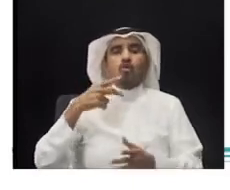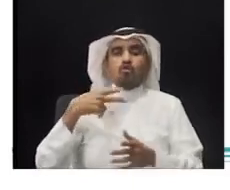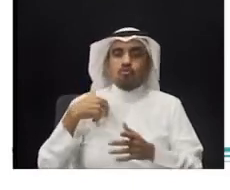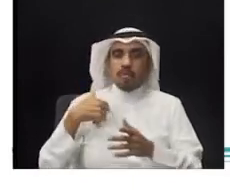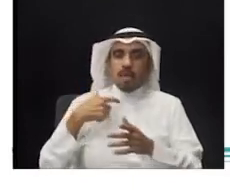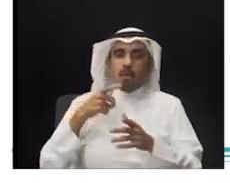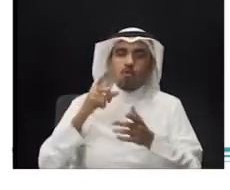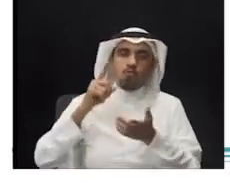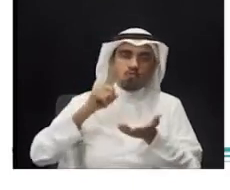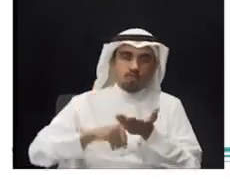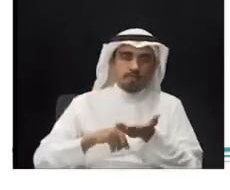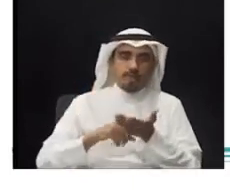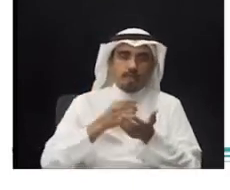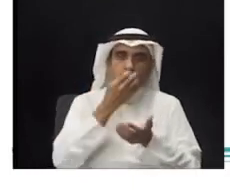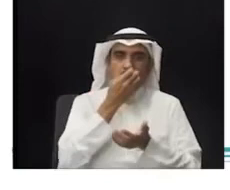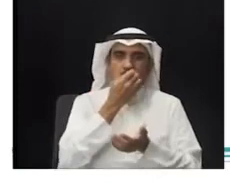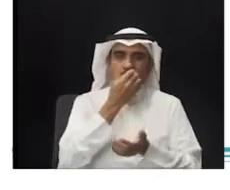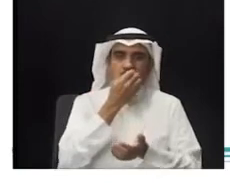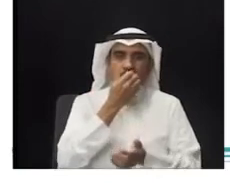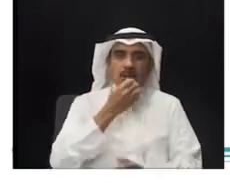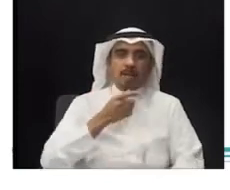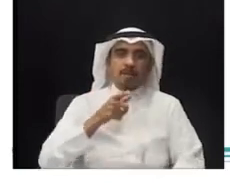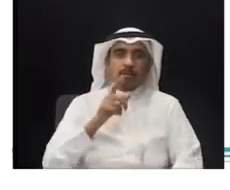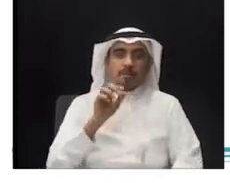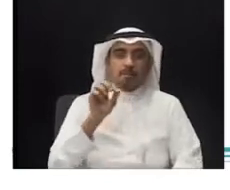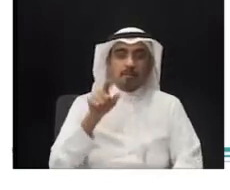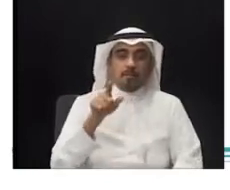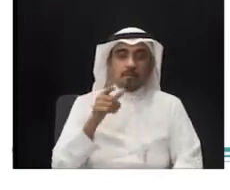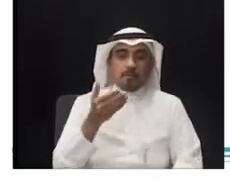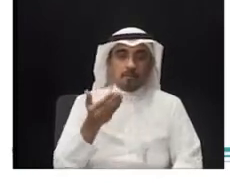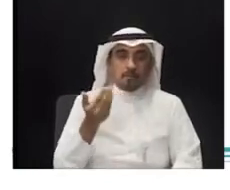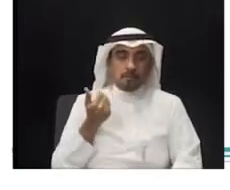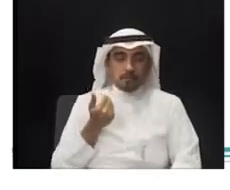اسمية مثبتة، أما إذا سبقت بها ذين